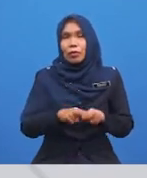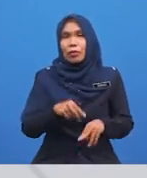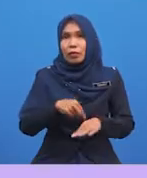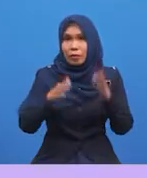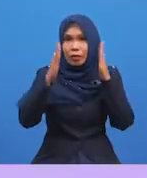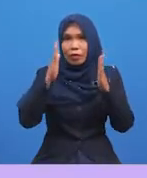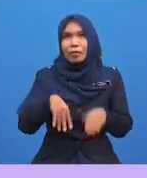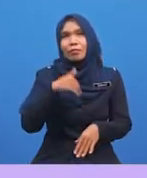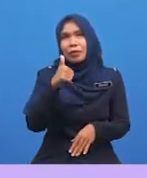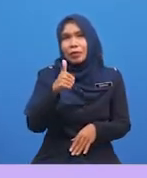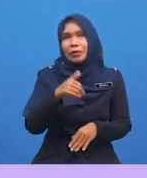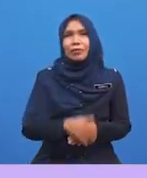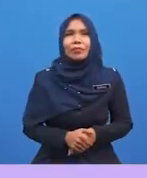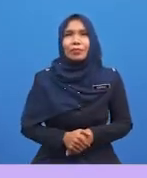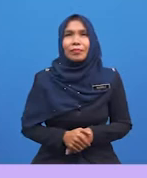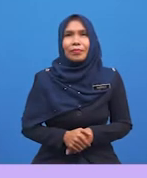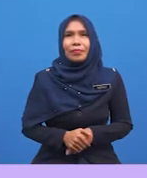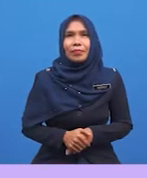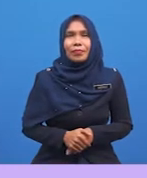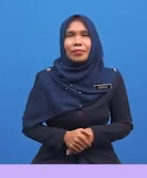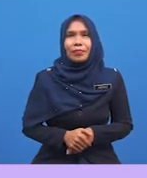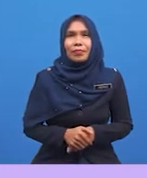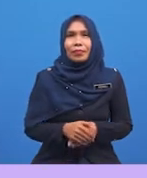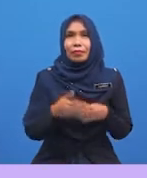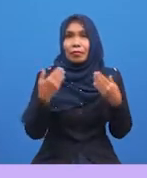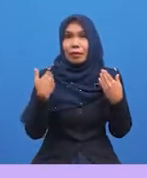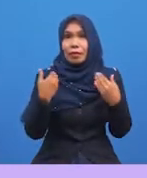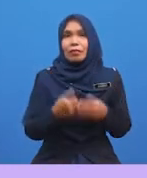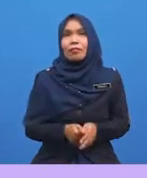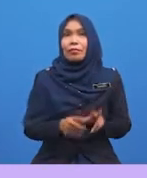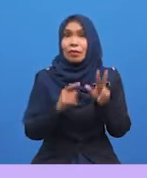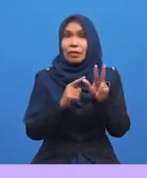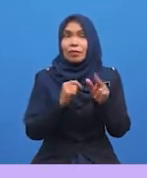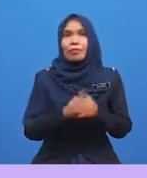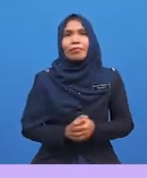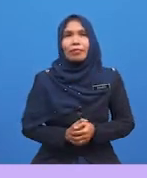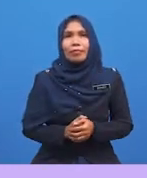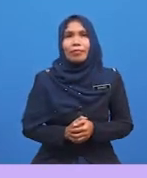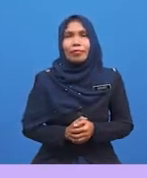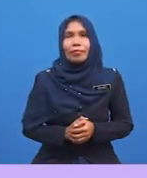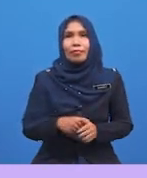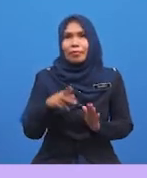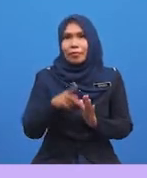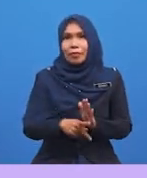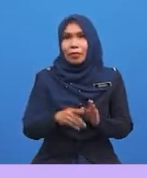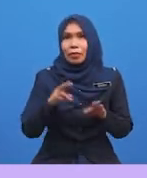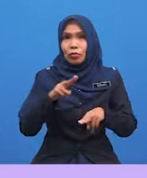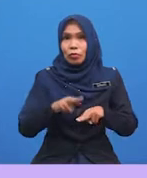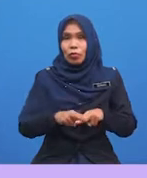Bagus murid-murid. Taburan penduduk di Malaysia terbahagi kepada tiga, iaitu penduduk